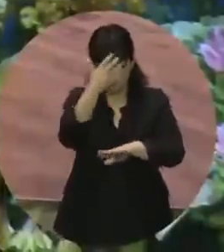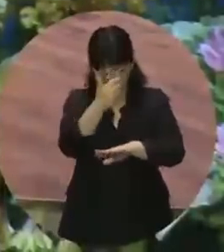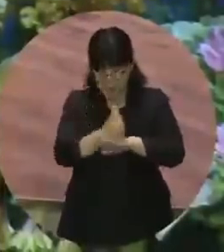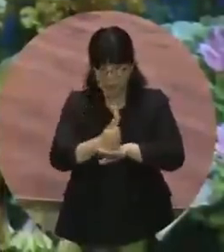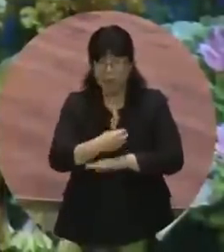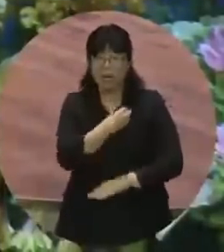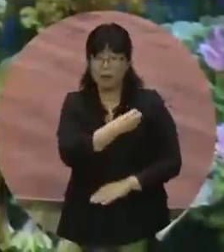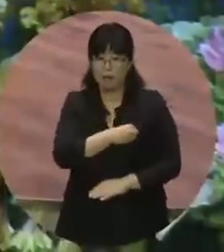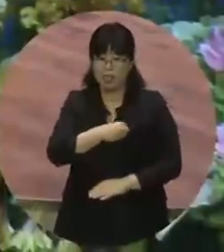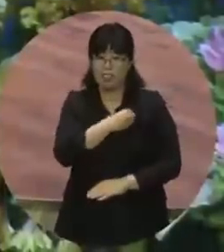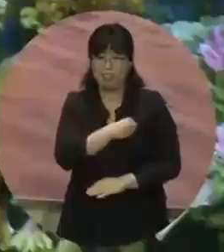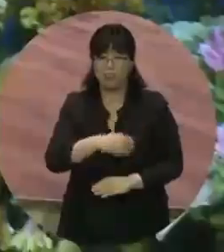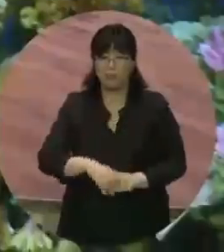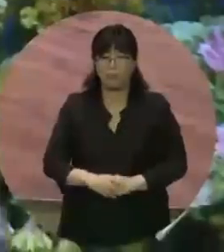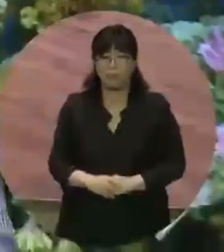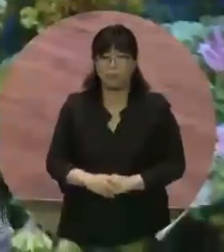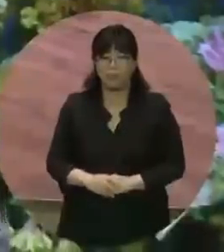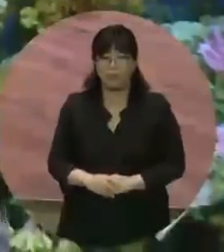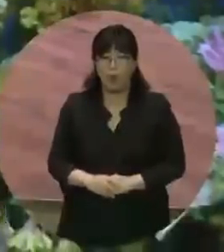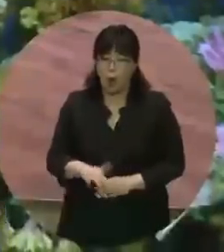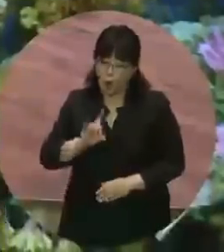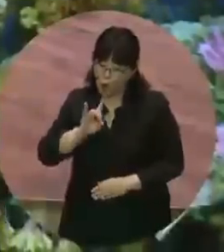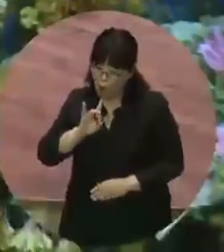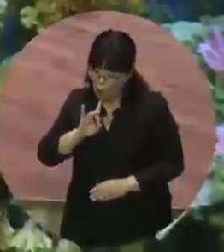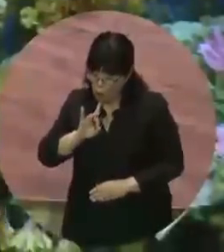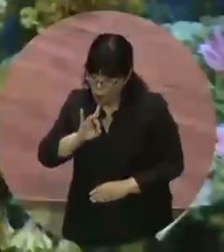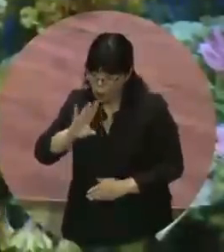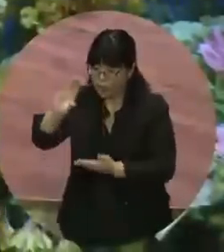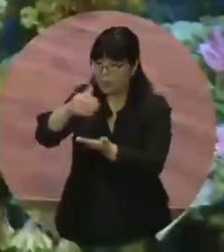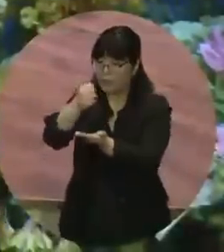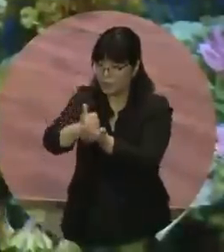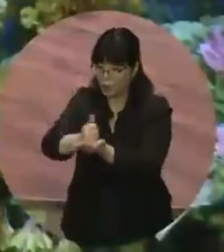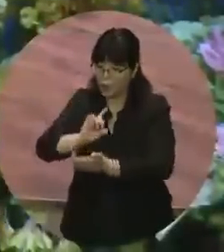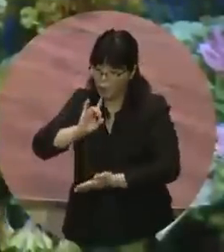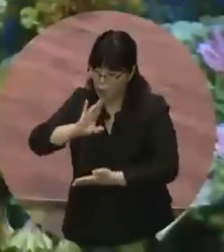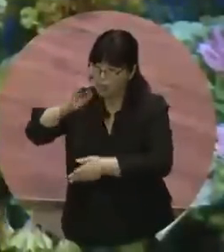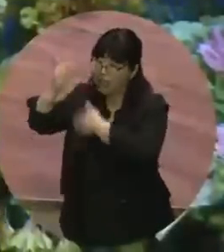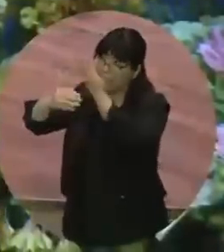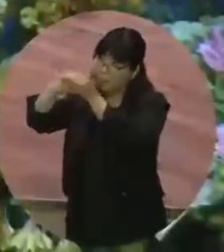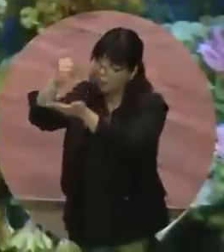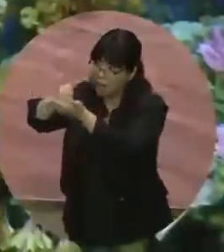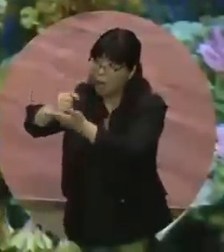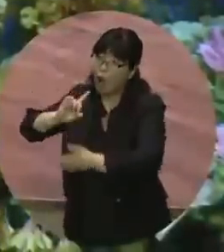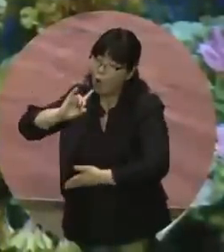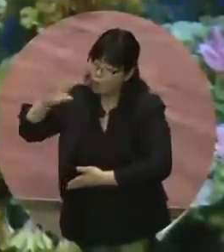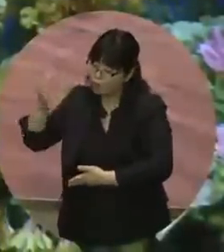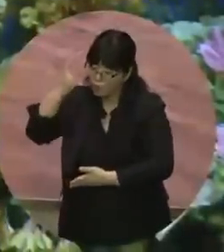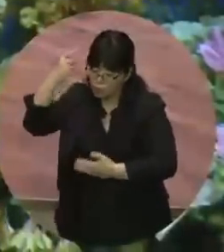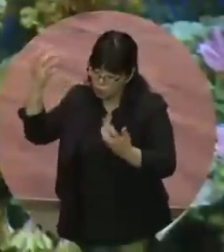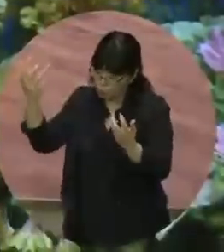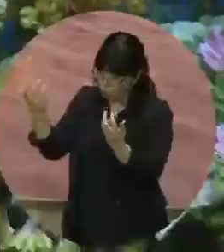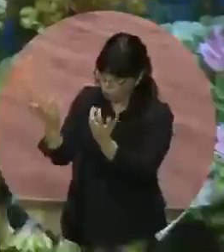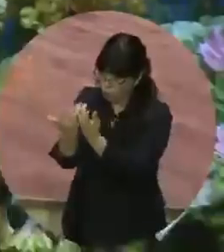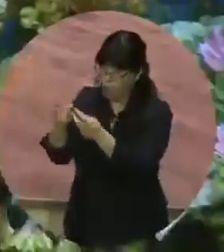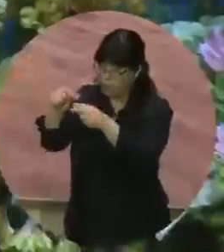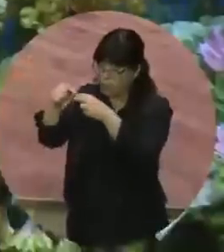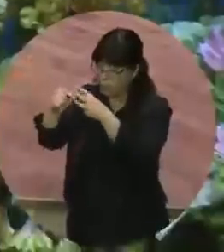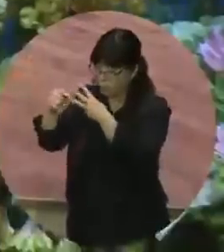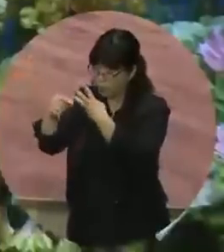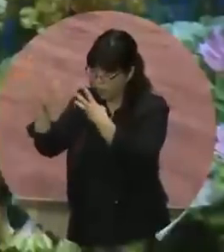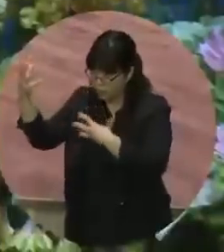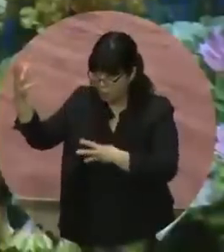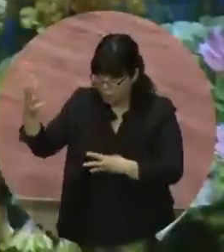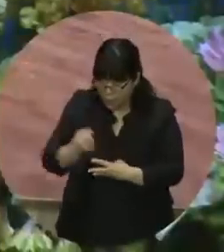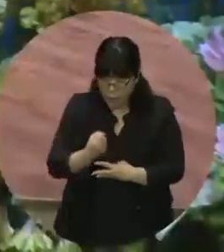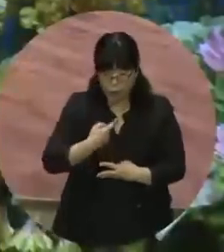오직 그리스도, 오직 하나님 나라. 실제적인 성경을 통해서 응답받아야 정상적 응답이라. 응답을 누굴